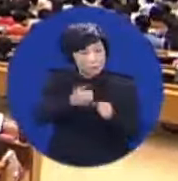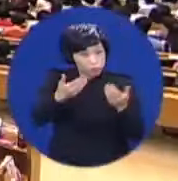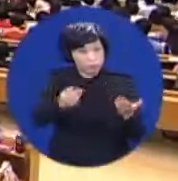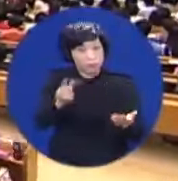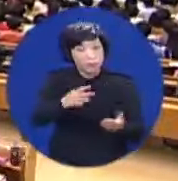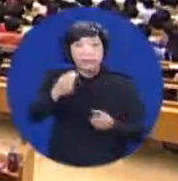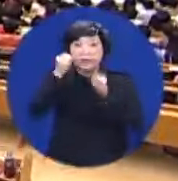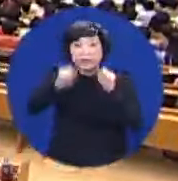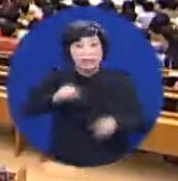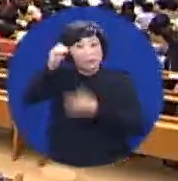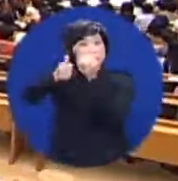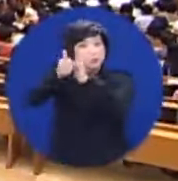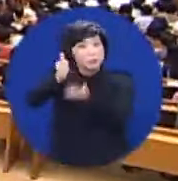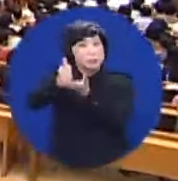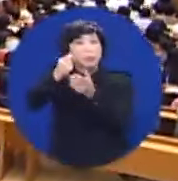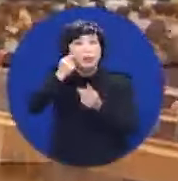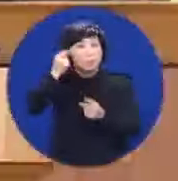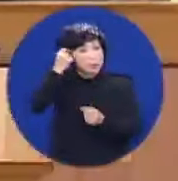섬기게 못하겠느냐.